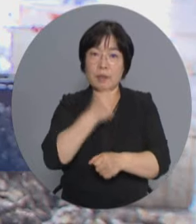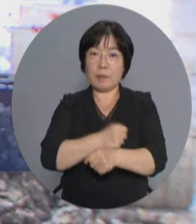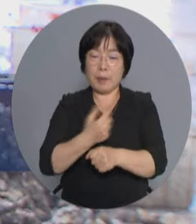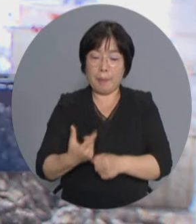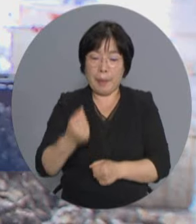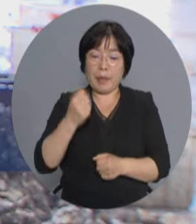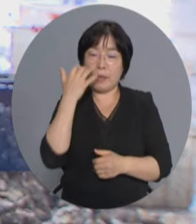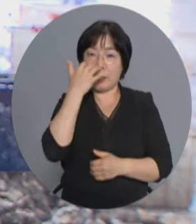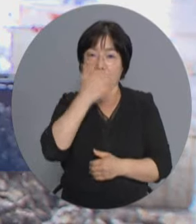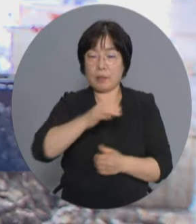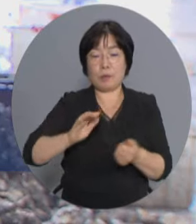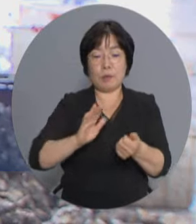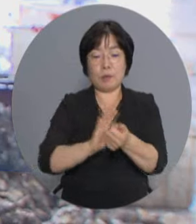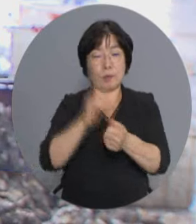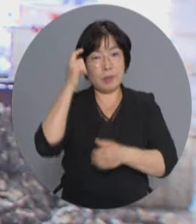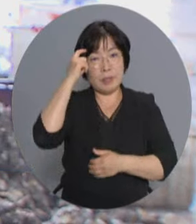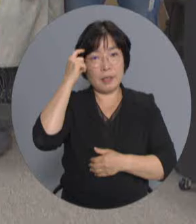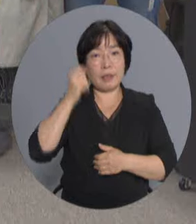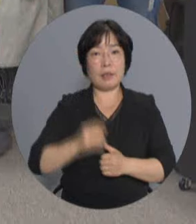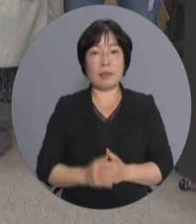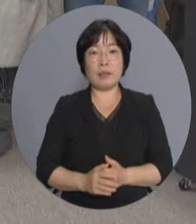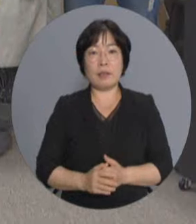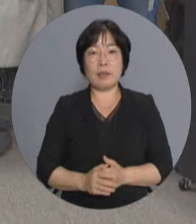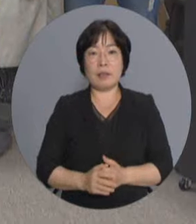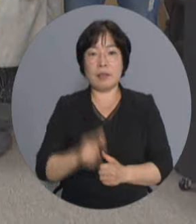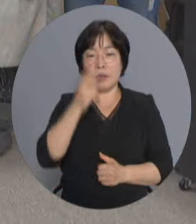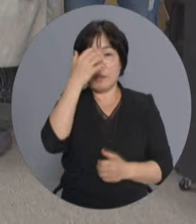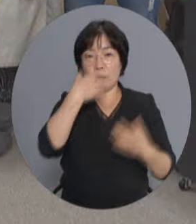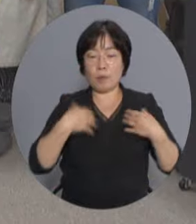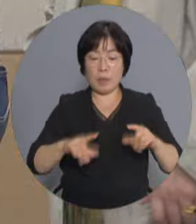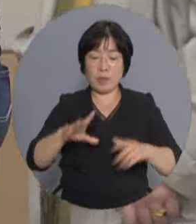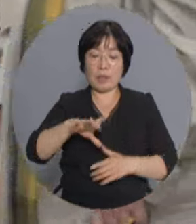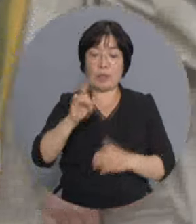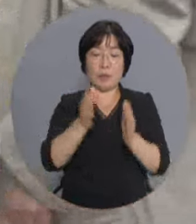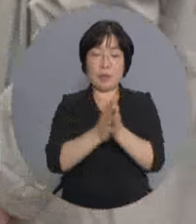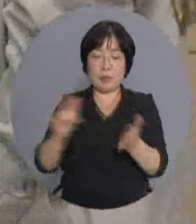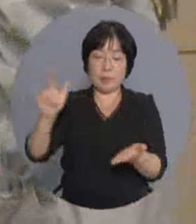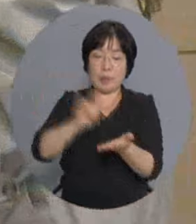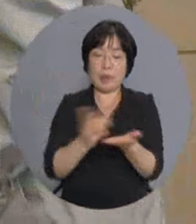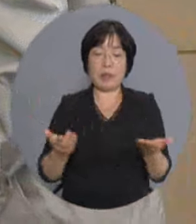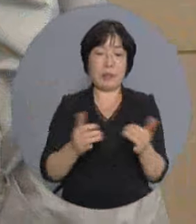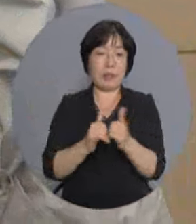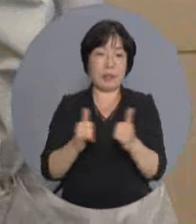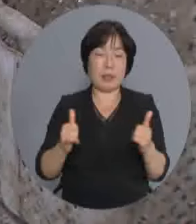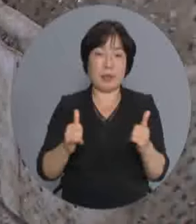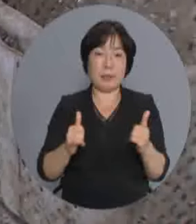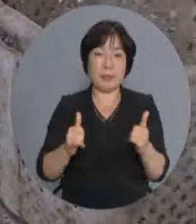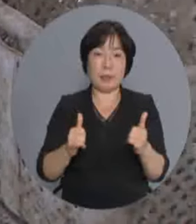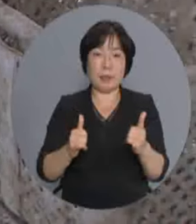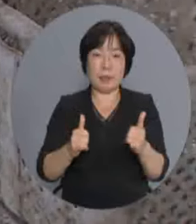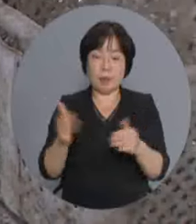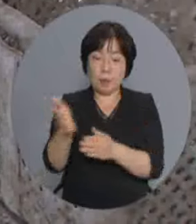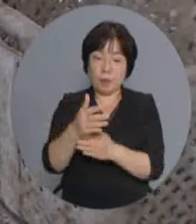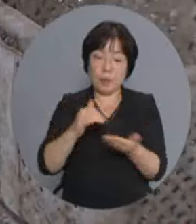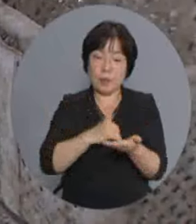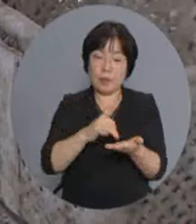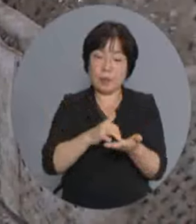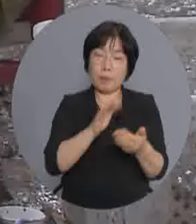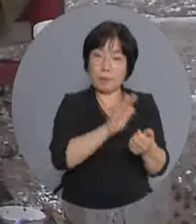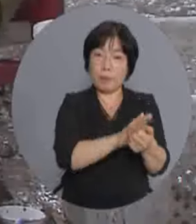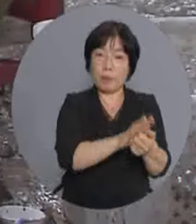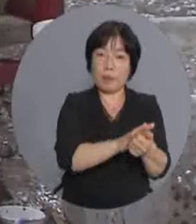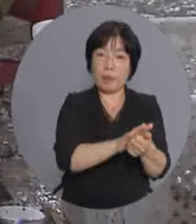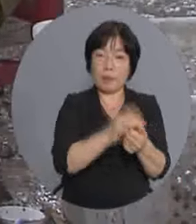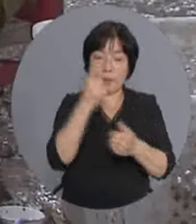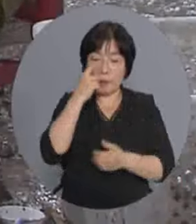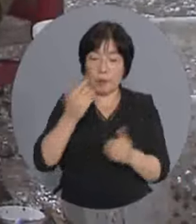빨리 적응할 수 있도록 도울 계획입니다. 여수시가 올해 처음으로 도입한 외국인 계절 근로자들이 어촌 인력난을 해소하고